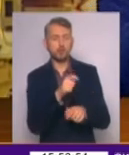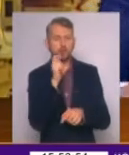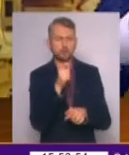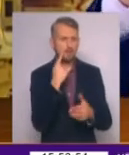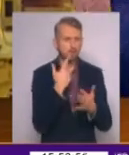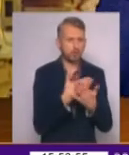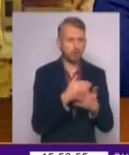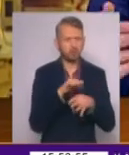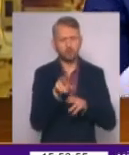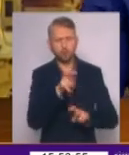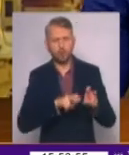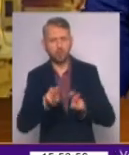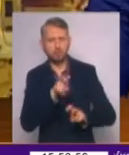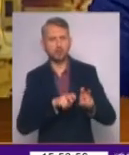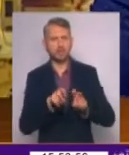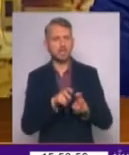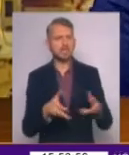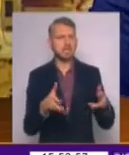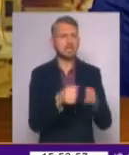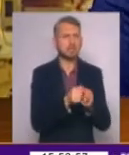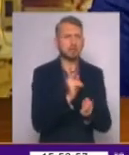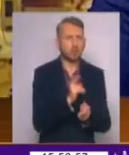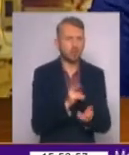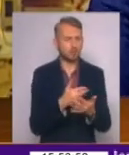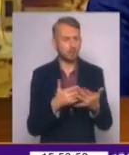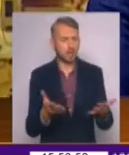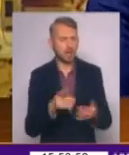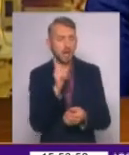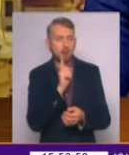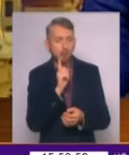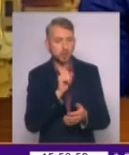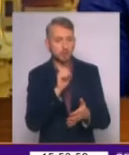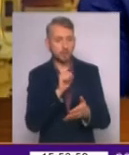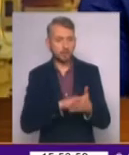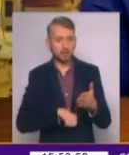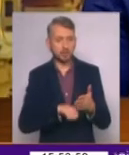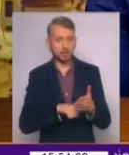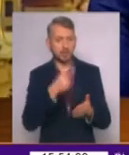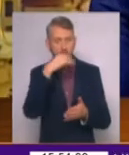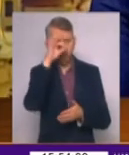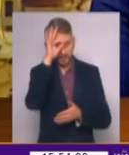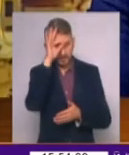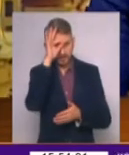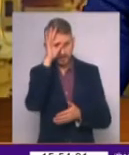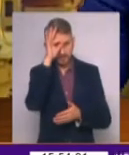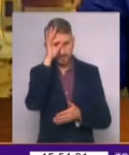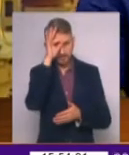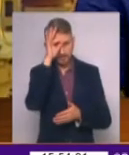підозри, проводить обшуки, там, затримує когось і так далі. Поки що від поліції